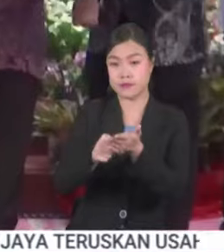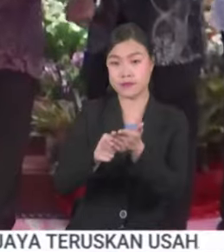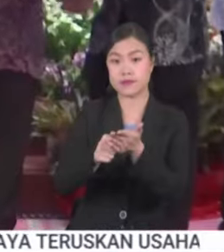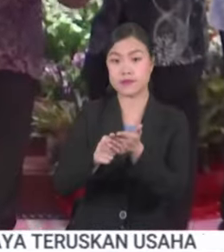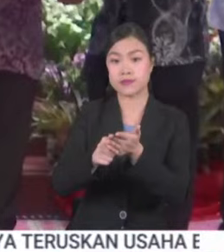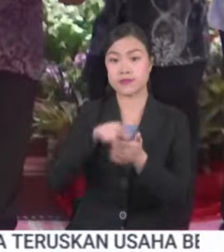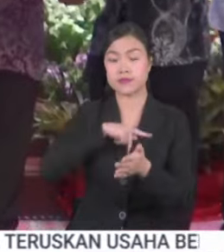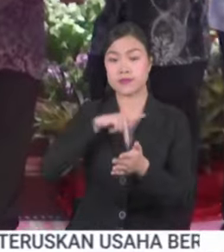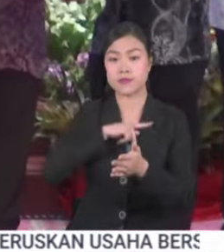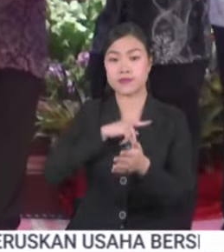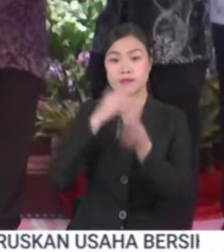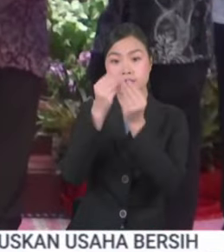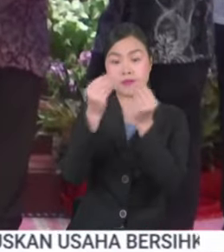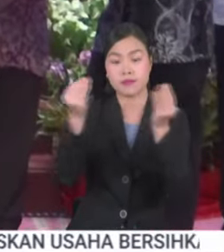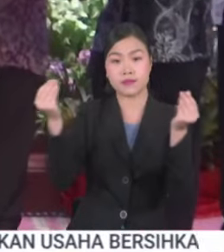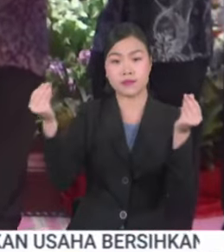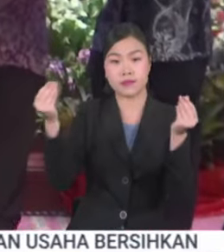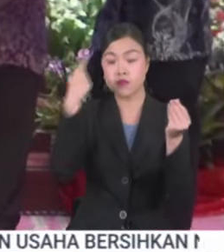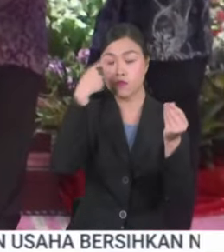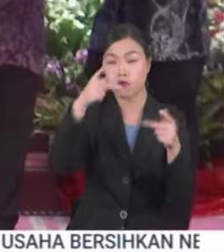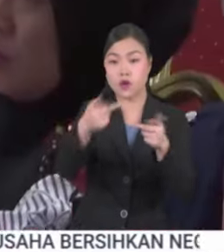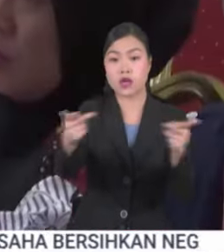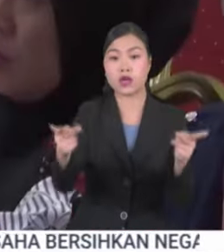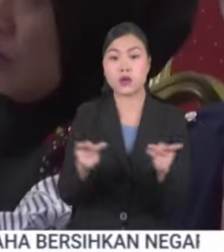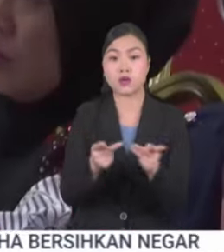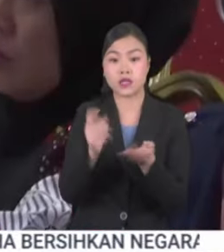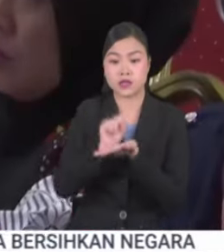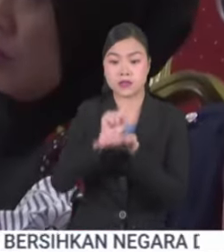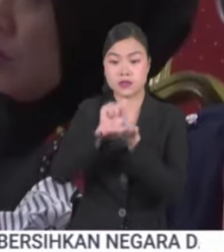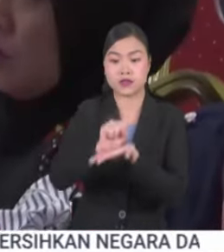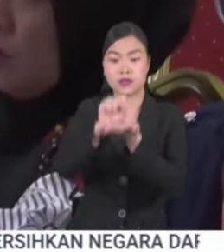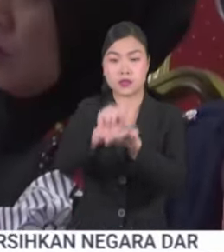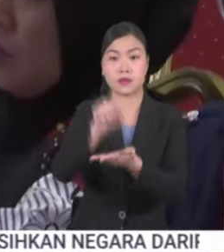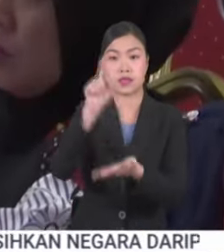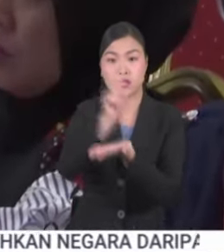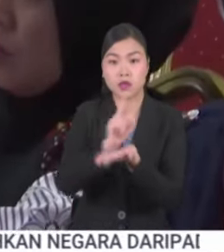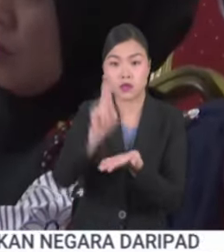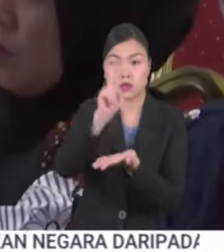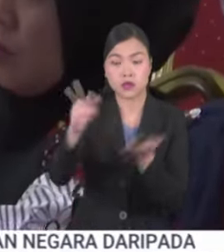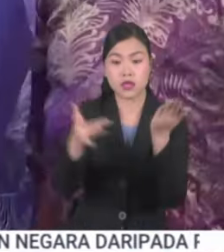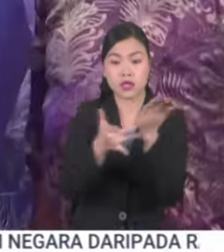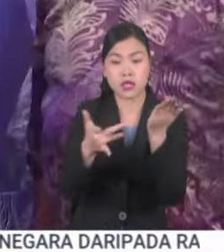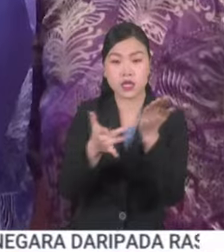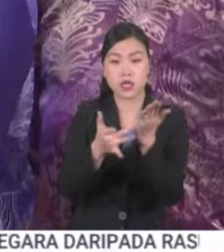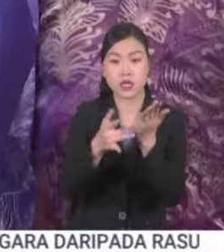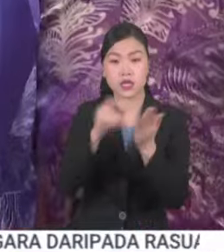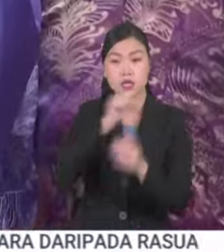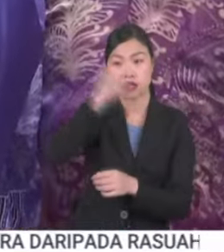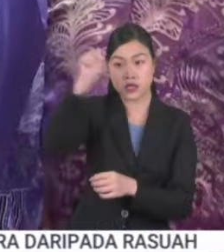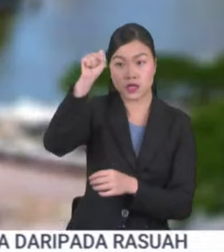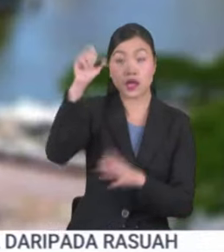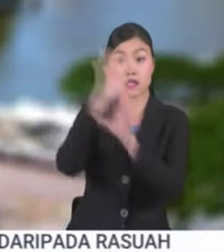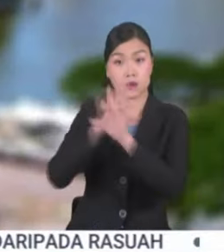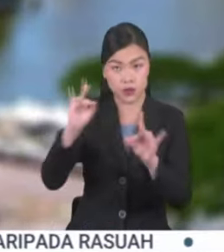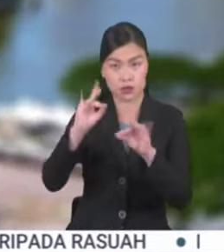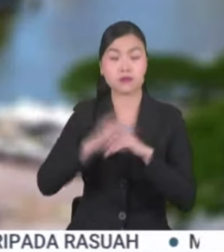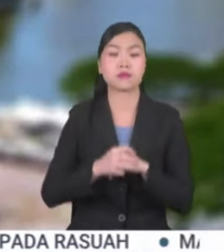Section 18 Kanun Tanah Negeri bagi kawasan Sibu di Universiti Teknologi Sarawak UTS.